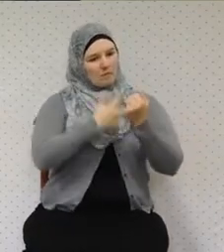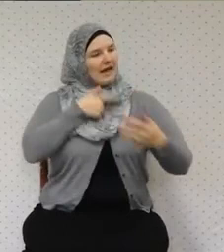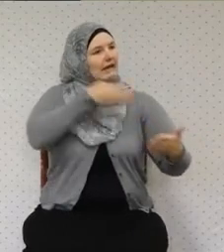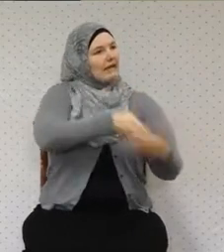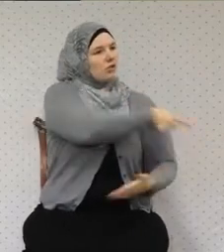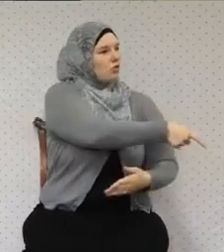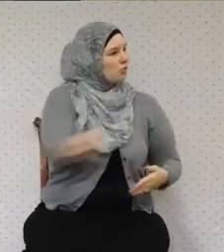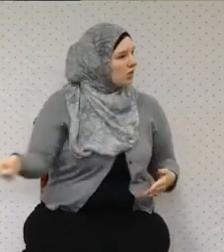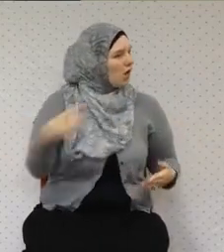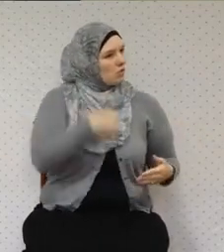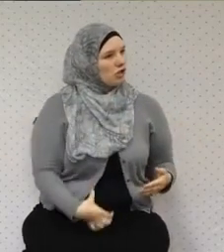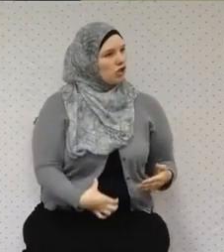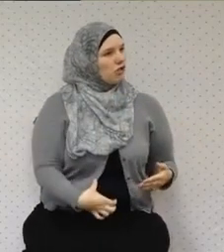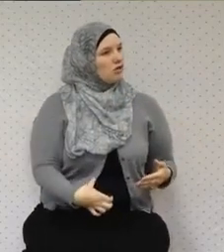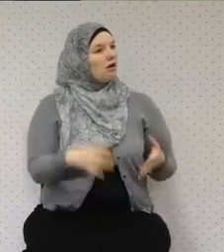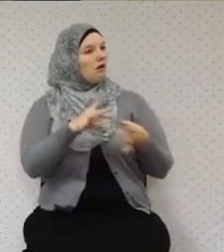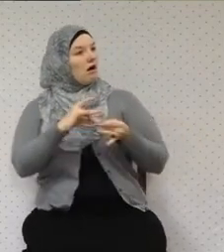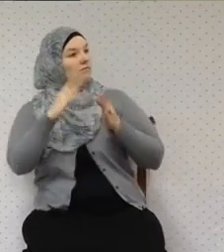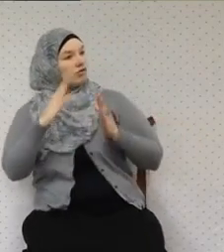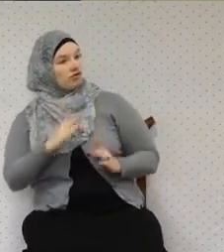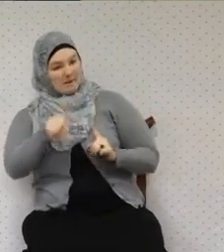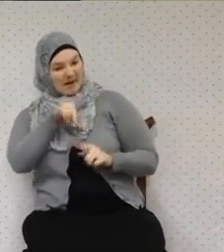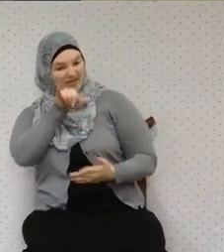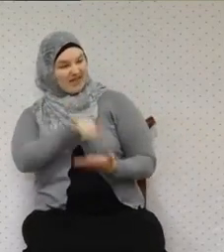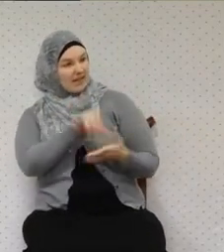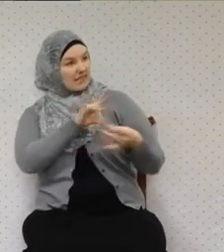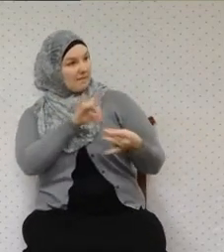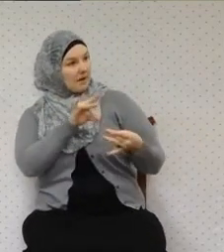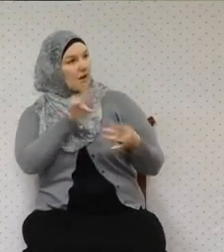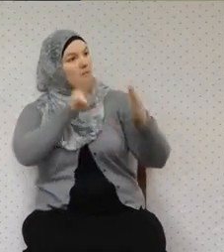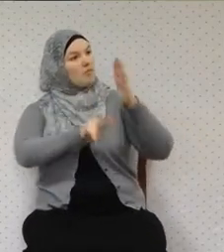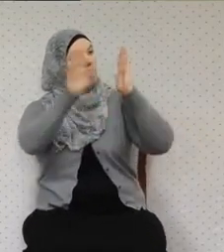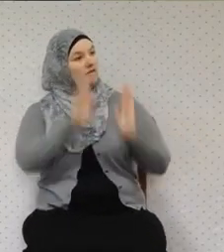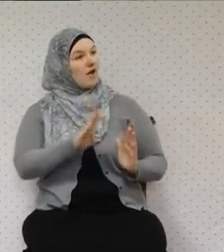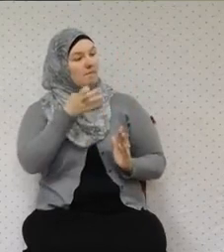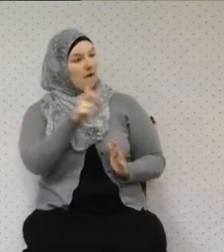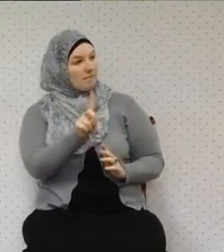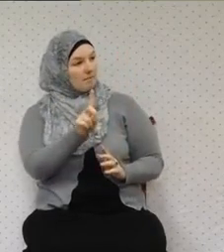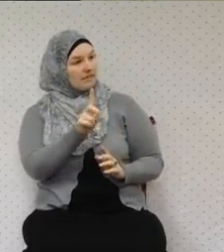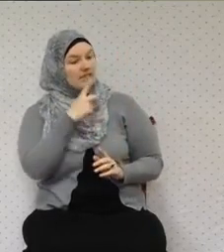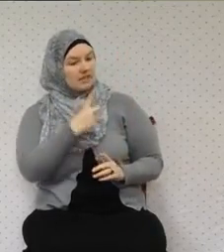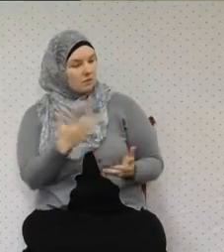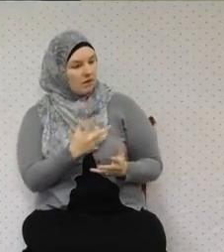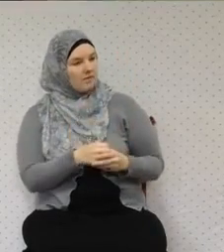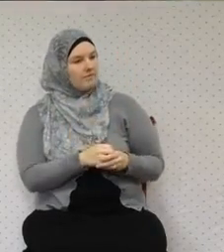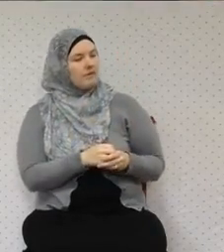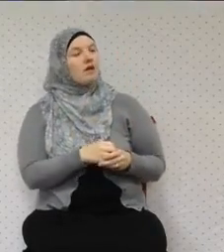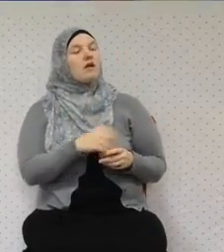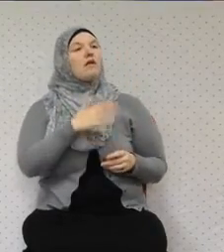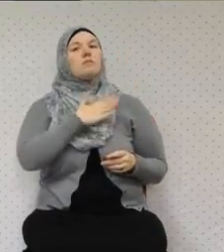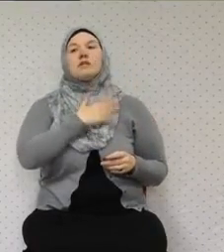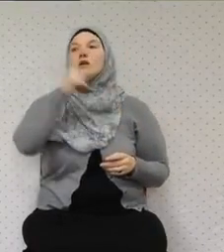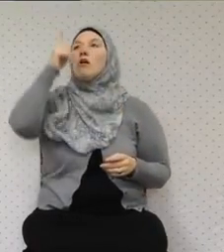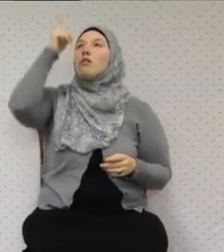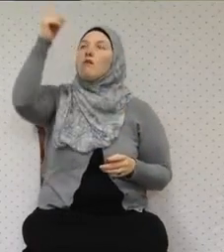against you. In a commentary on that statement, the Prophet ﷺ says, may